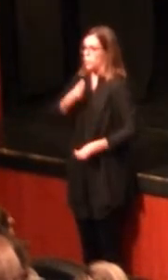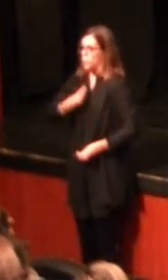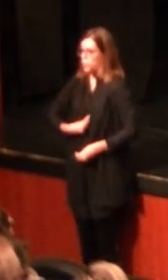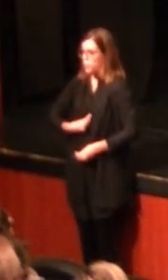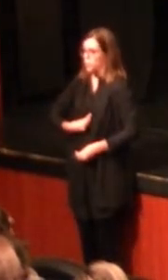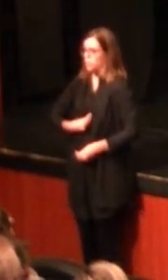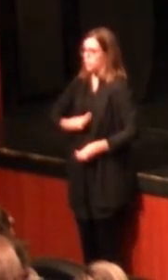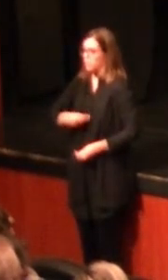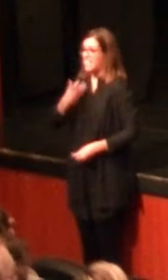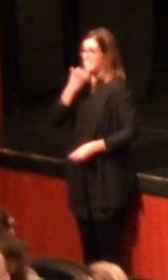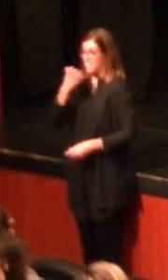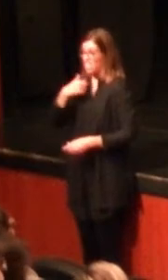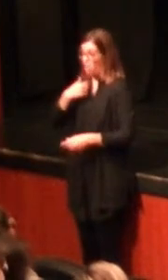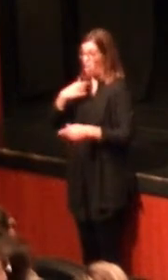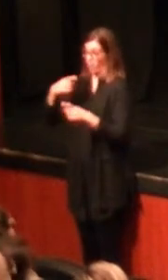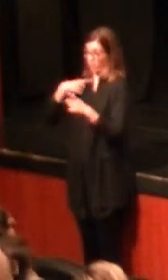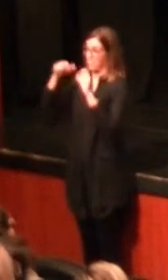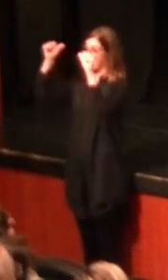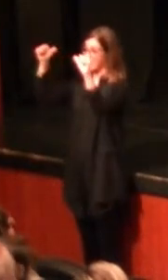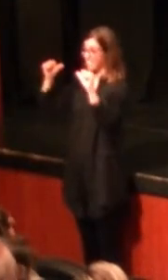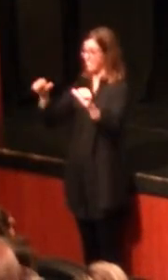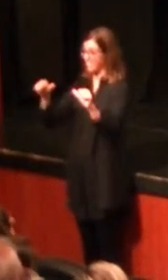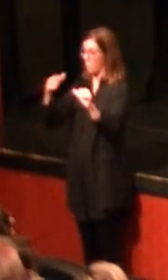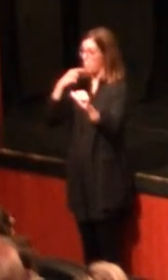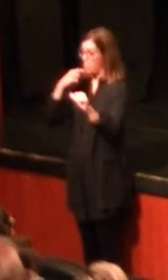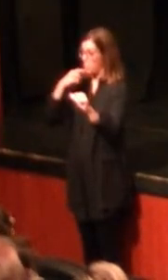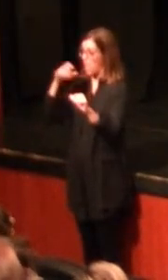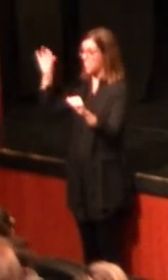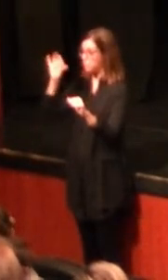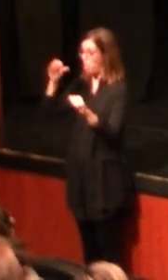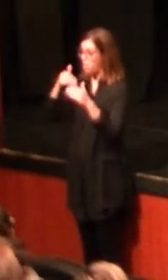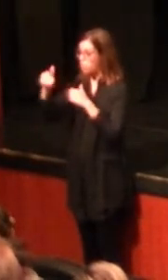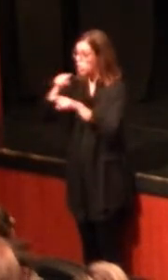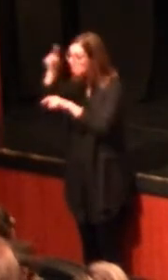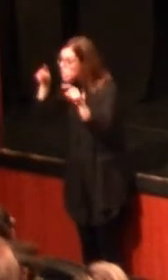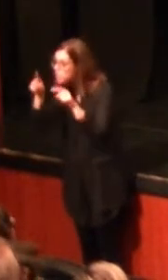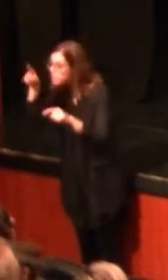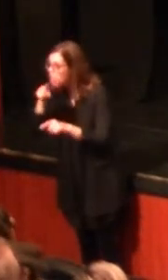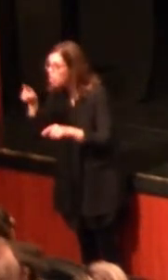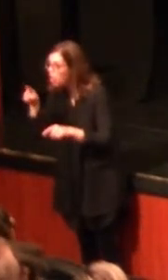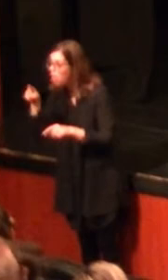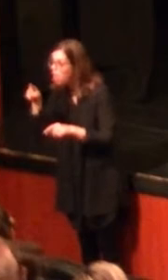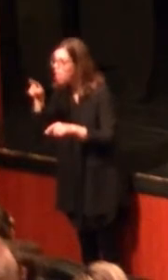els que heu vingut, i estic content per això, gràcies, o que us haguéssiu espantat més. Vale?